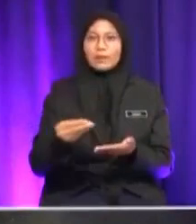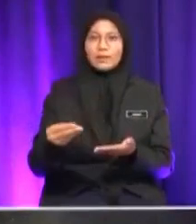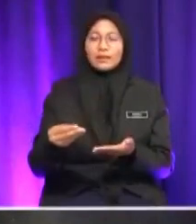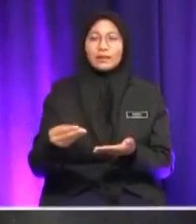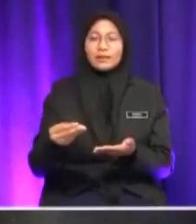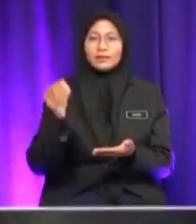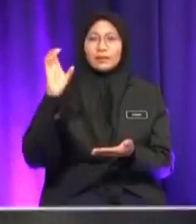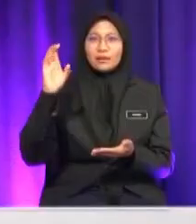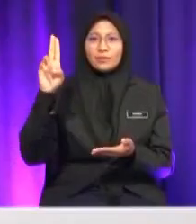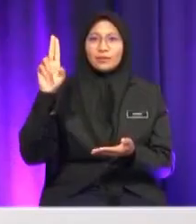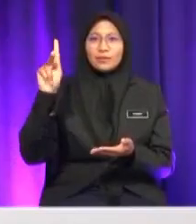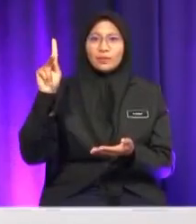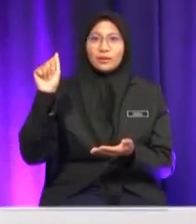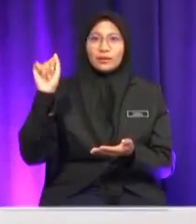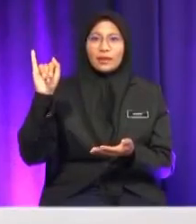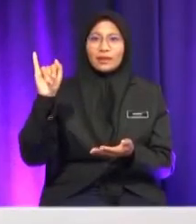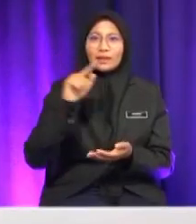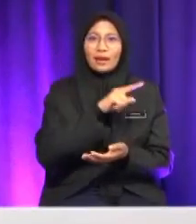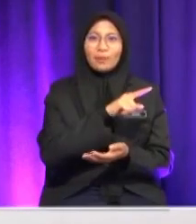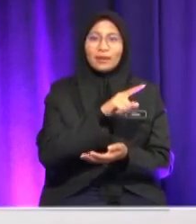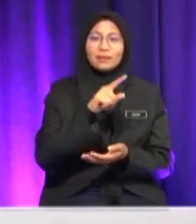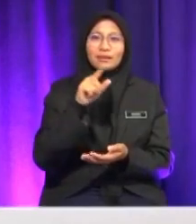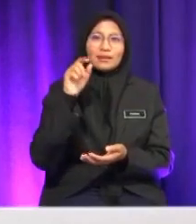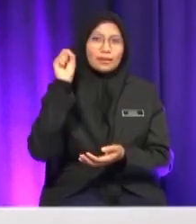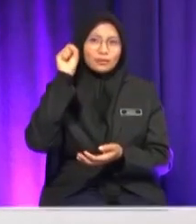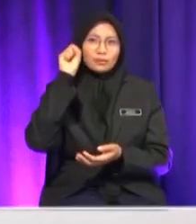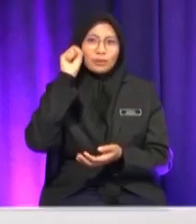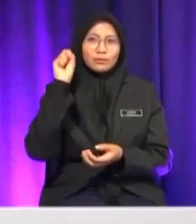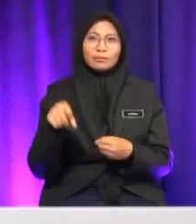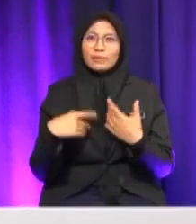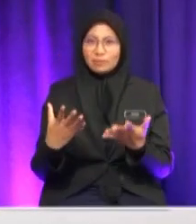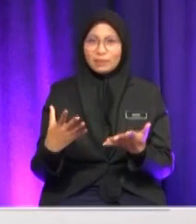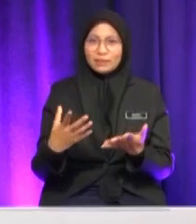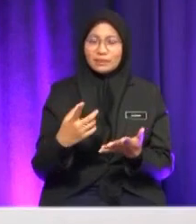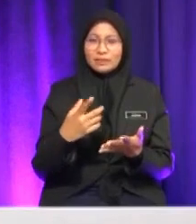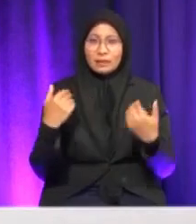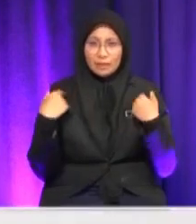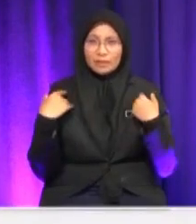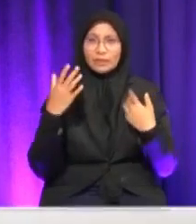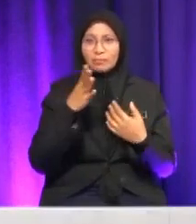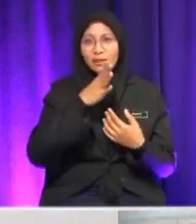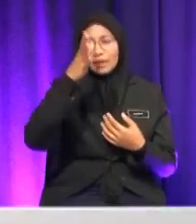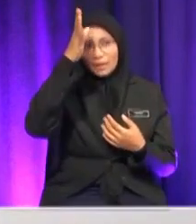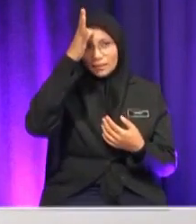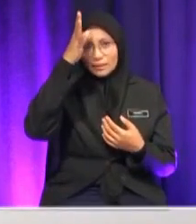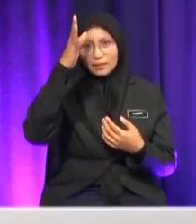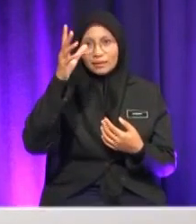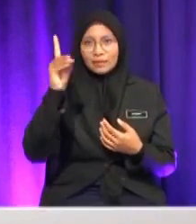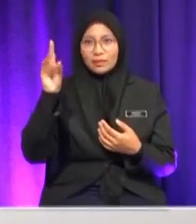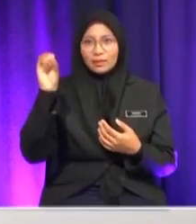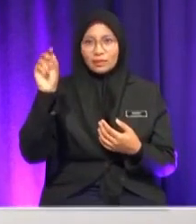Ya, Subhanu. Bagaimana pula Subhanu di rumah? Adakah ibu bapa Subhanu mendokumentasikan